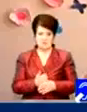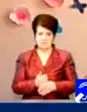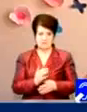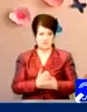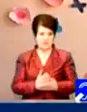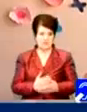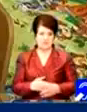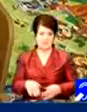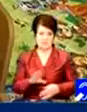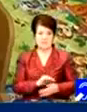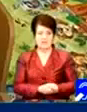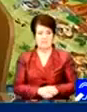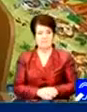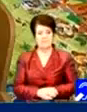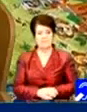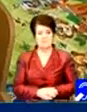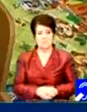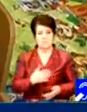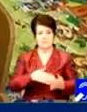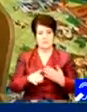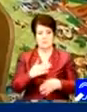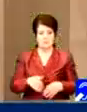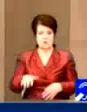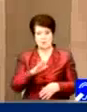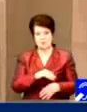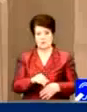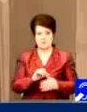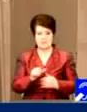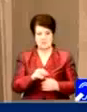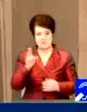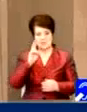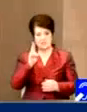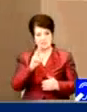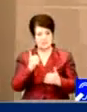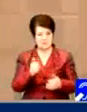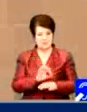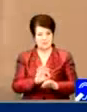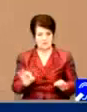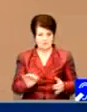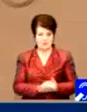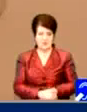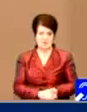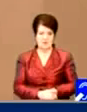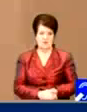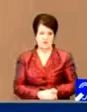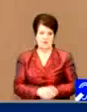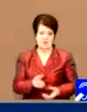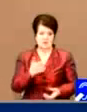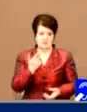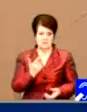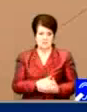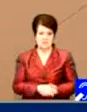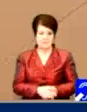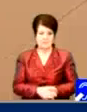stai unul altul îmbuziți. Pătucurile toți sunt separate. Avem WC-uri foarte după ultimele